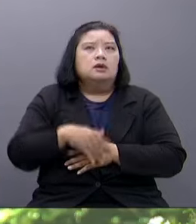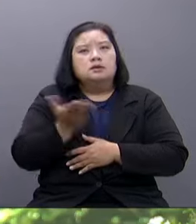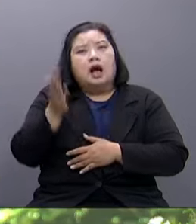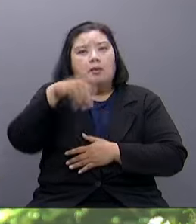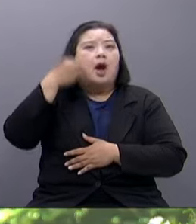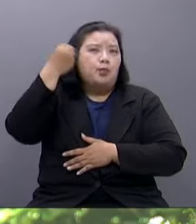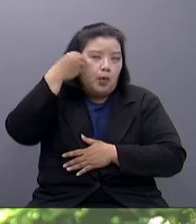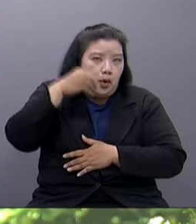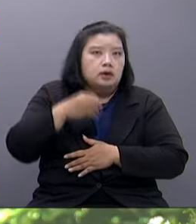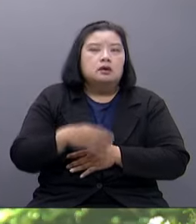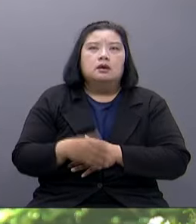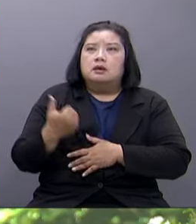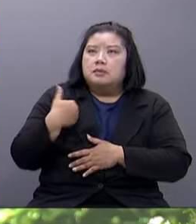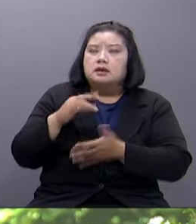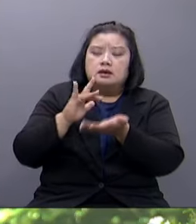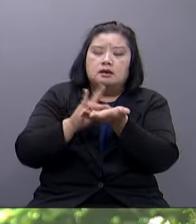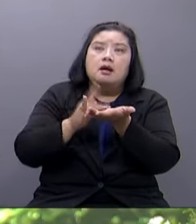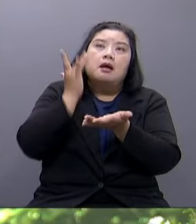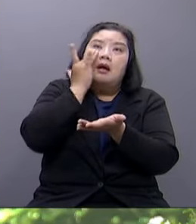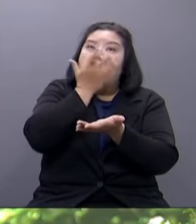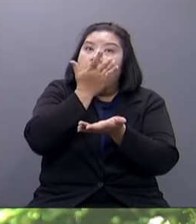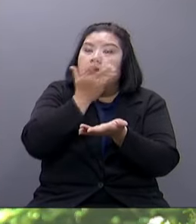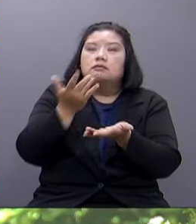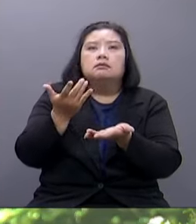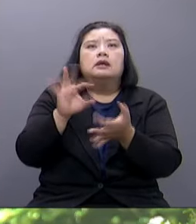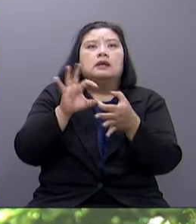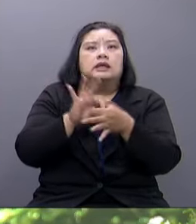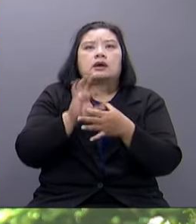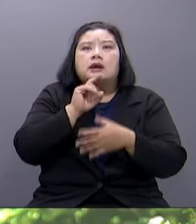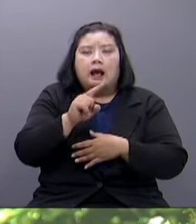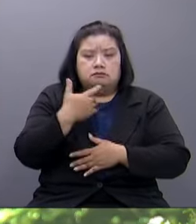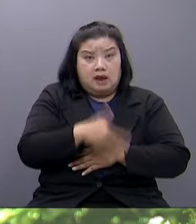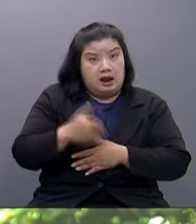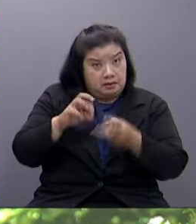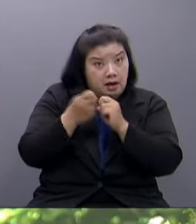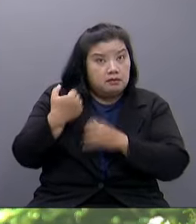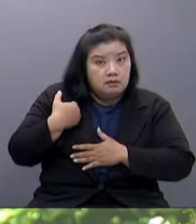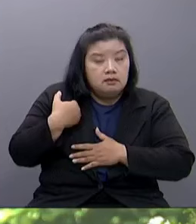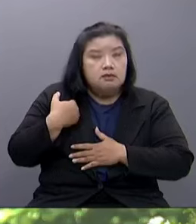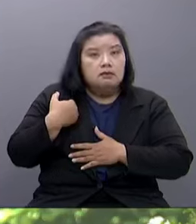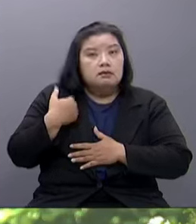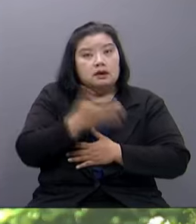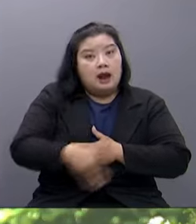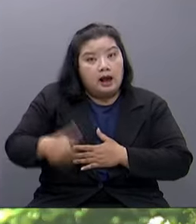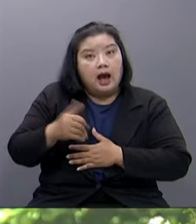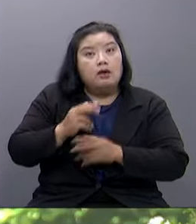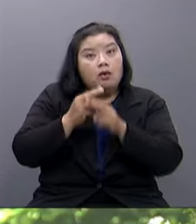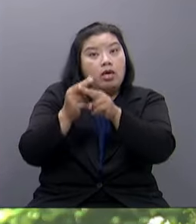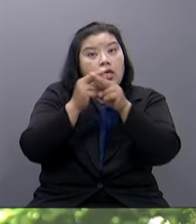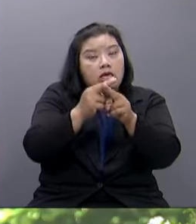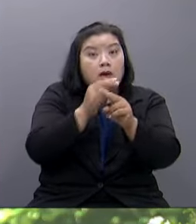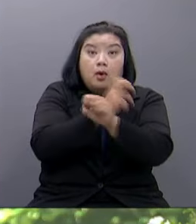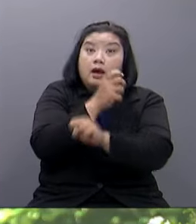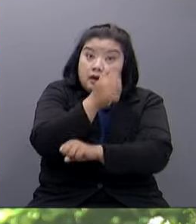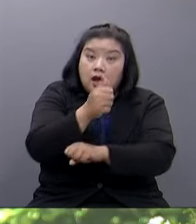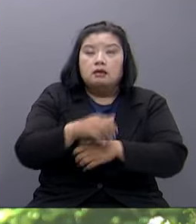าจะเป็ผลิตภัฑกันแดบไหน รใบก็ตามมจะส่งผลอะไรกับรางกายหรอไม่นึจแลวรางกายของเราสามารถถนทานอยู่แล้วกัการขจั